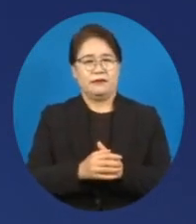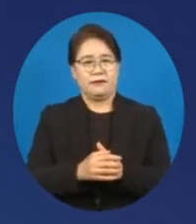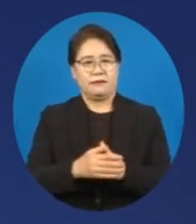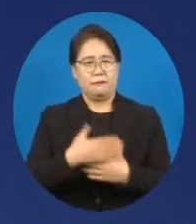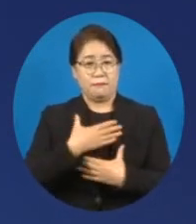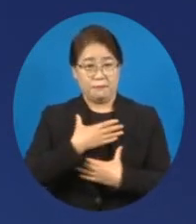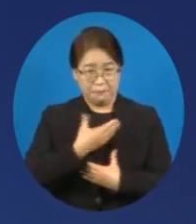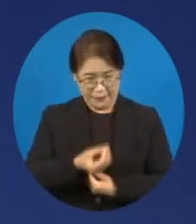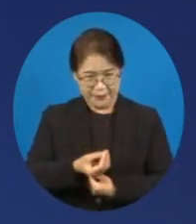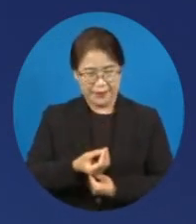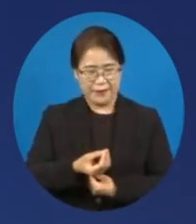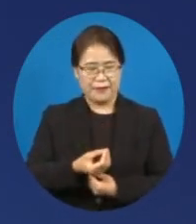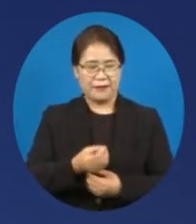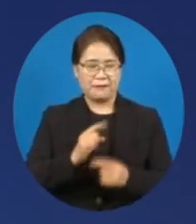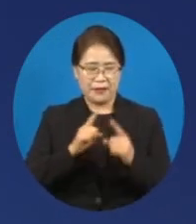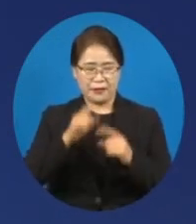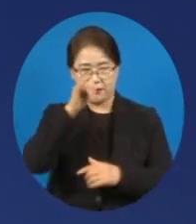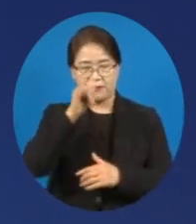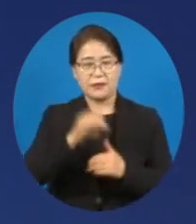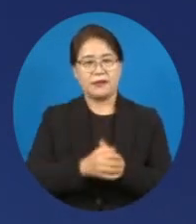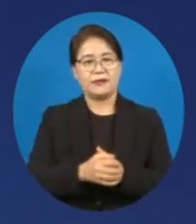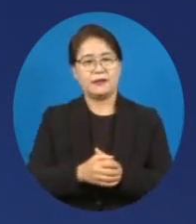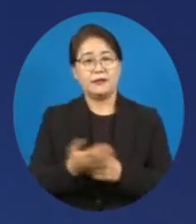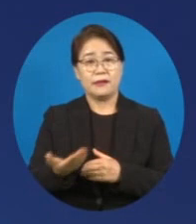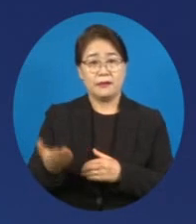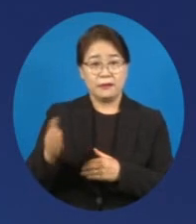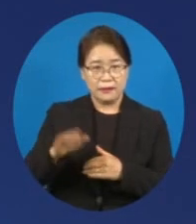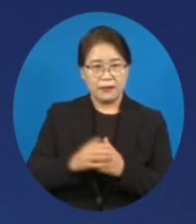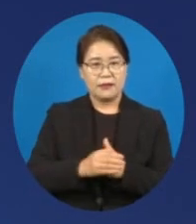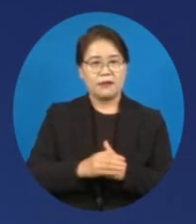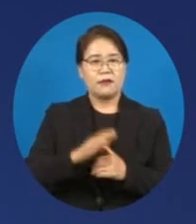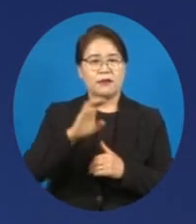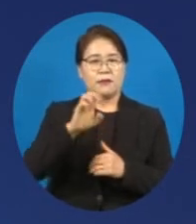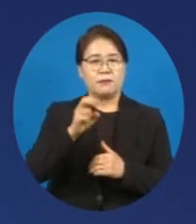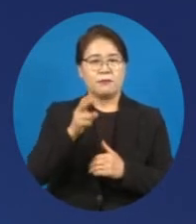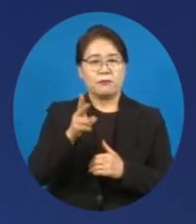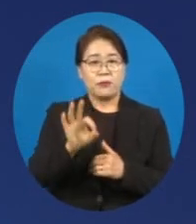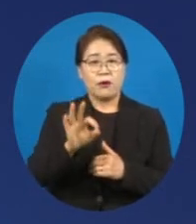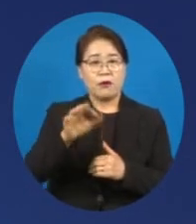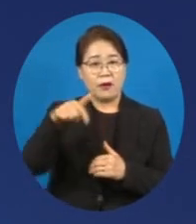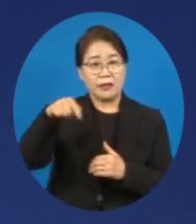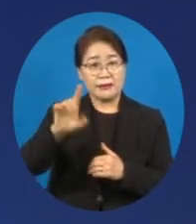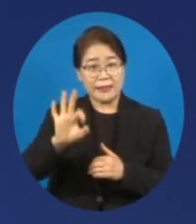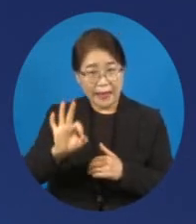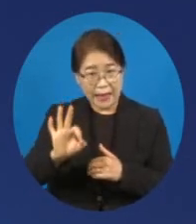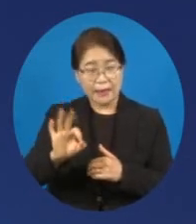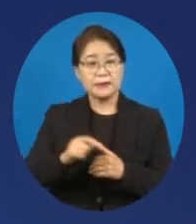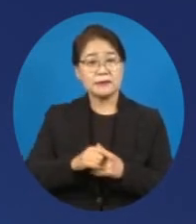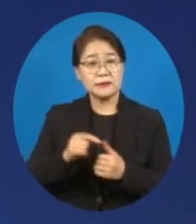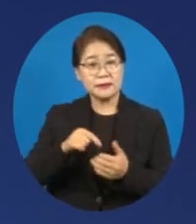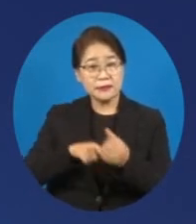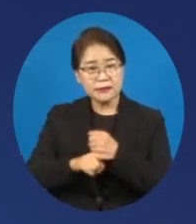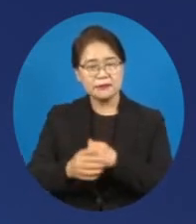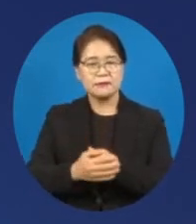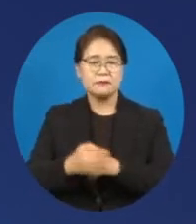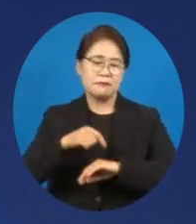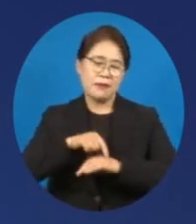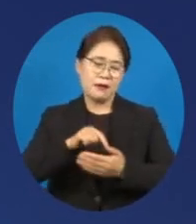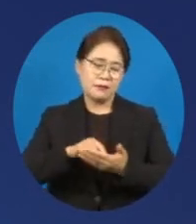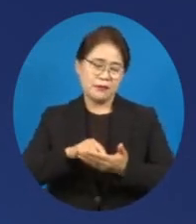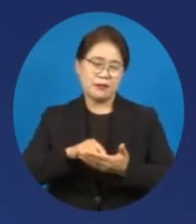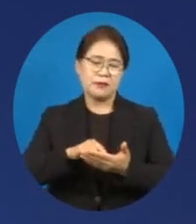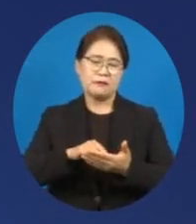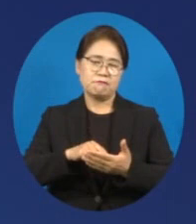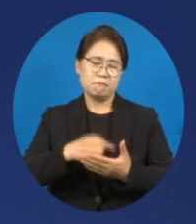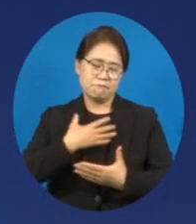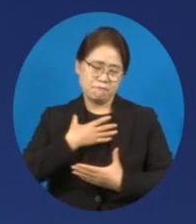편하다라고 말하죠 그렇죠 그런데 평강 평안이라고 하는 말은요 마음이 평화롭고